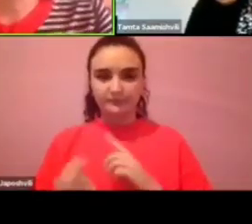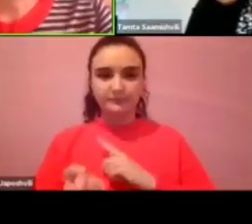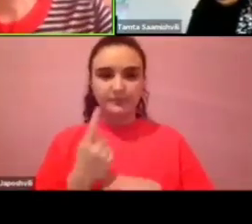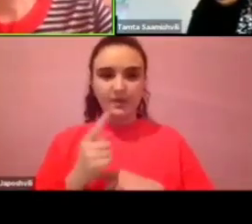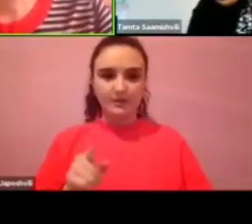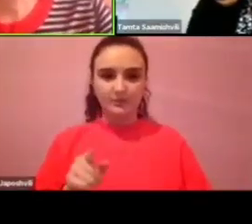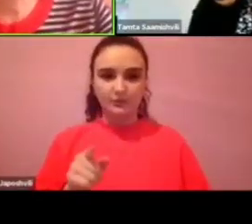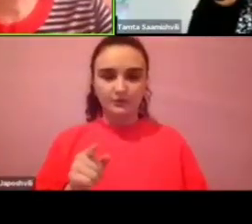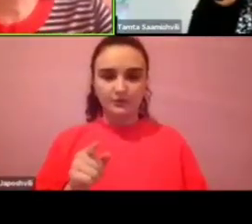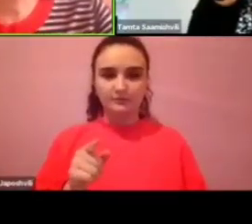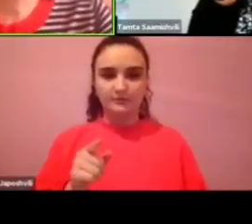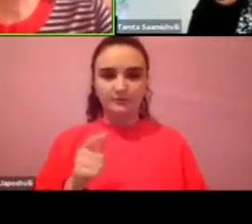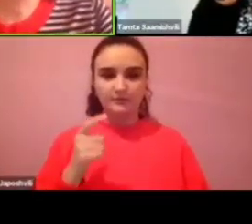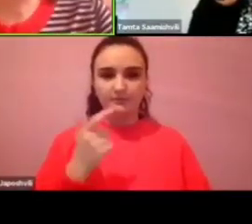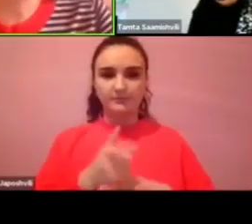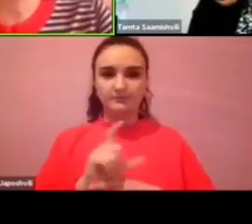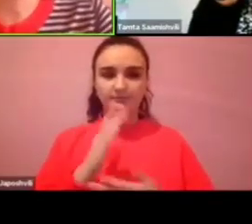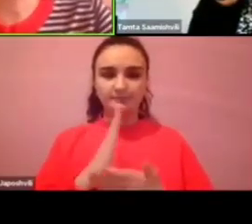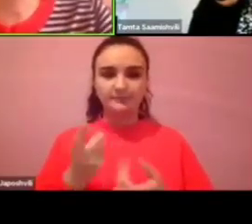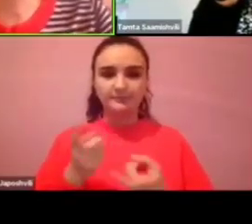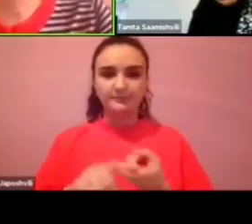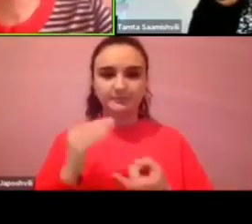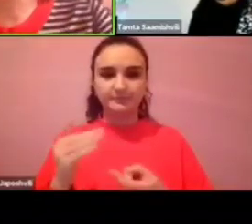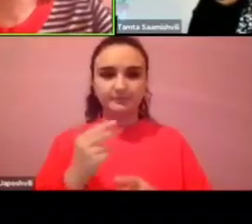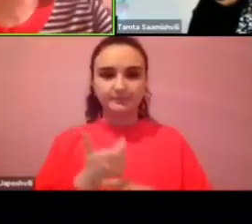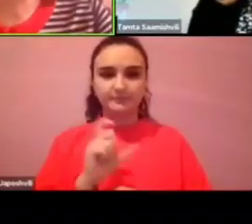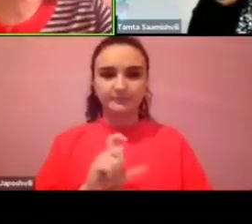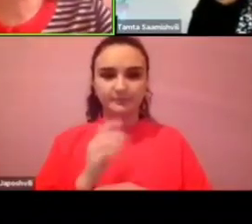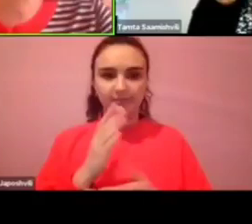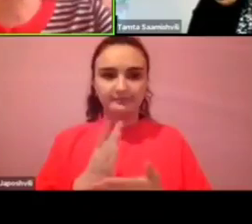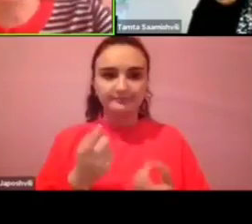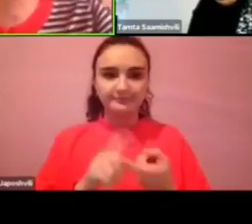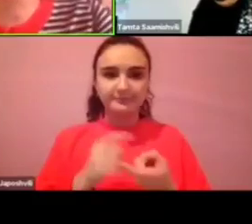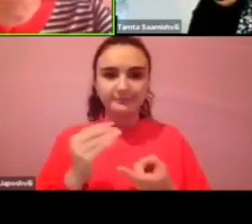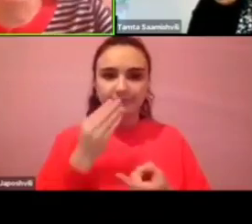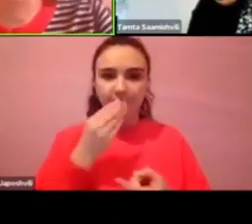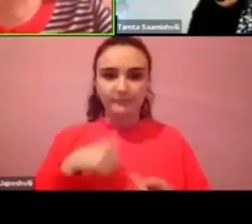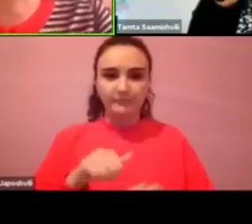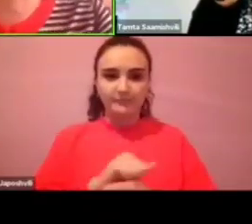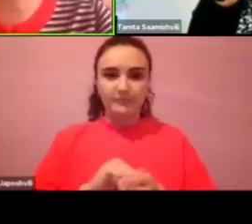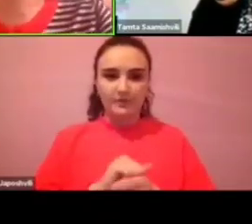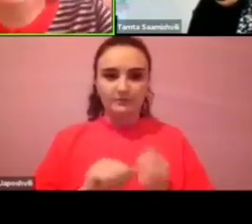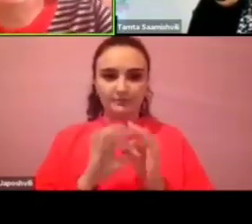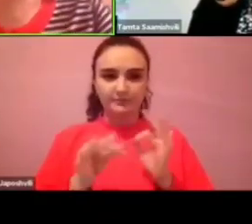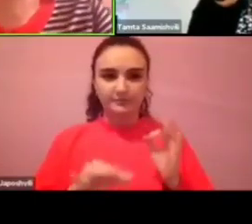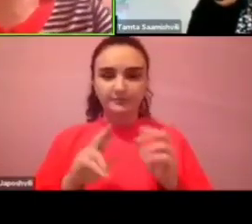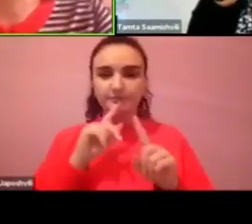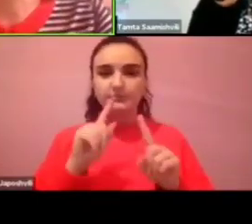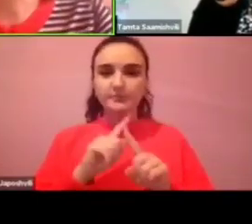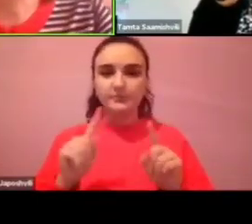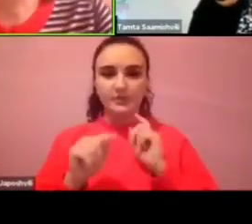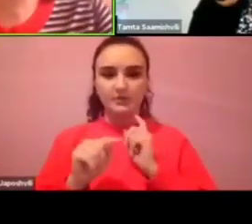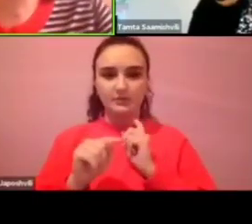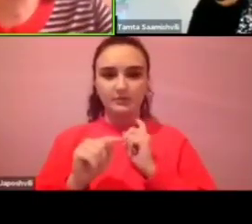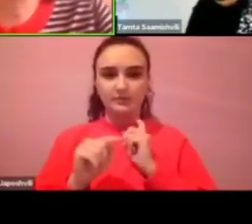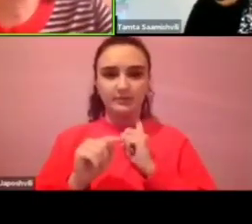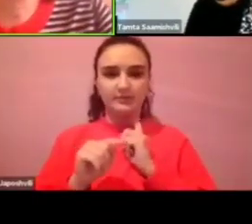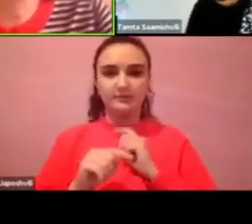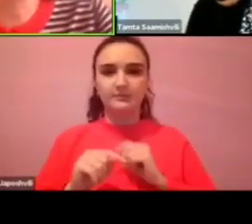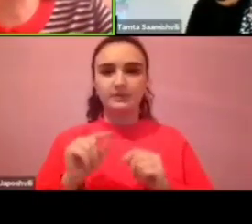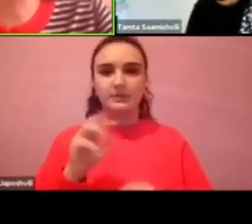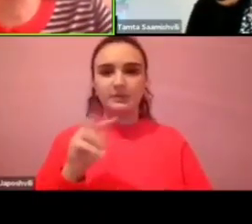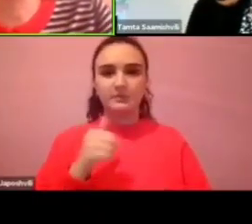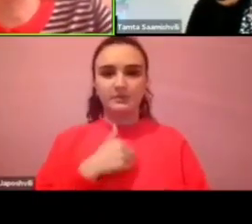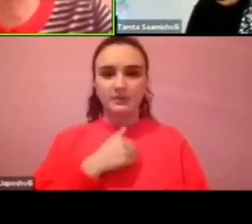აღმოჩნდა ძალიან არის დამოკიდებული და ძალიან არის განპირობებული საჭრელს მომნელებულ სისტემაზე და განსაკუთრებით თამთა